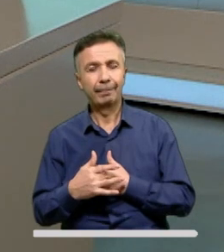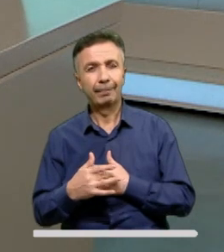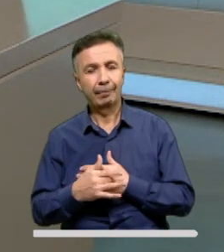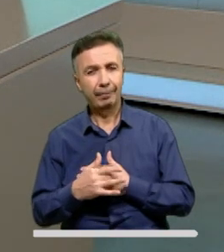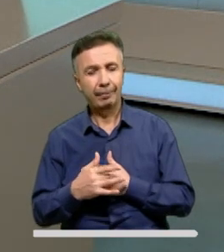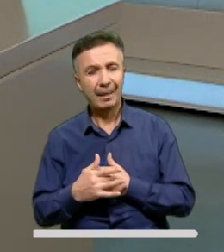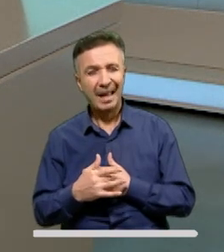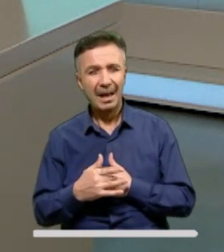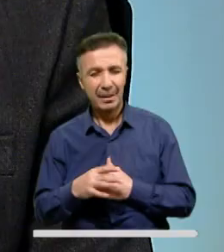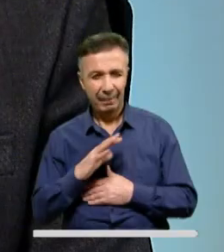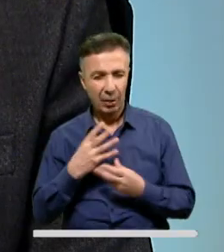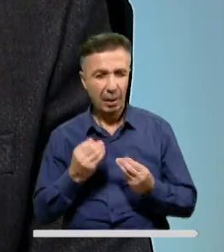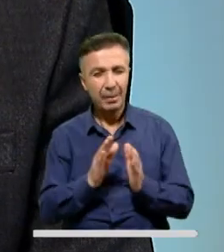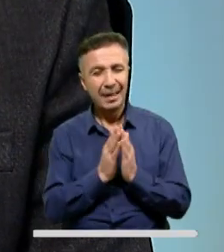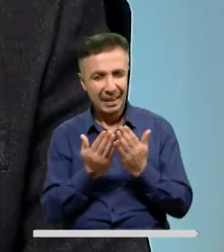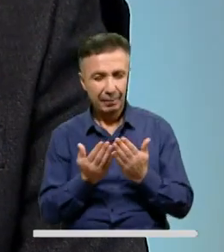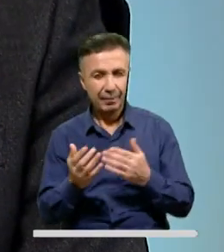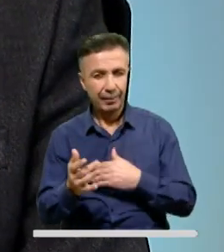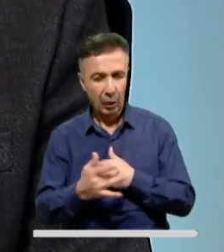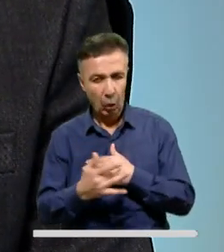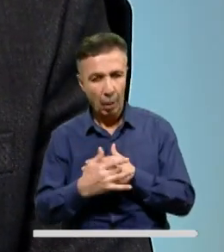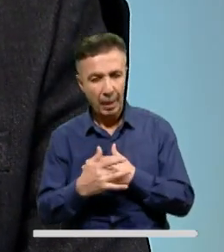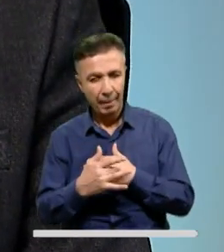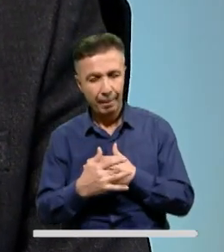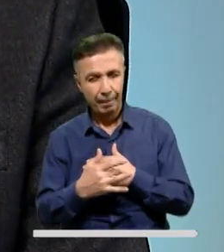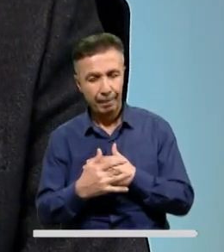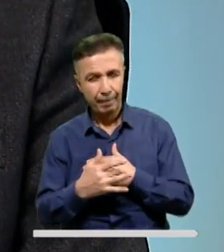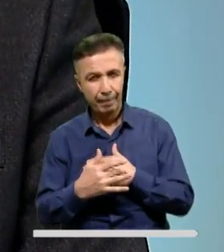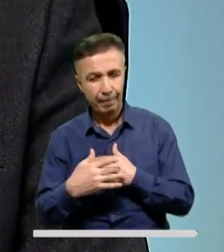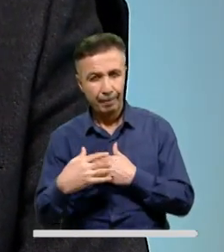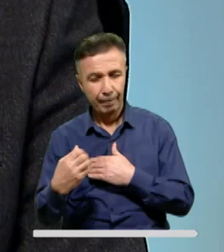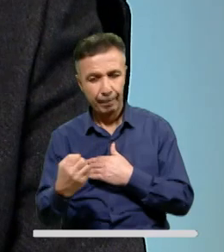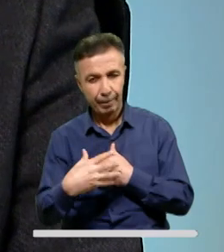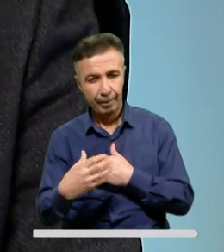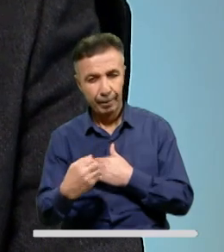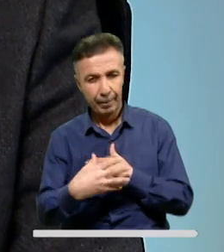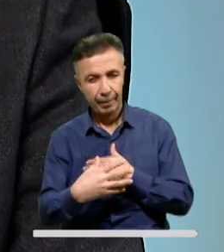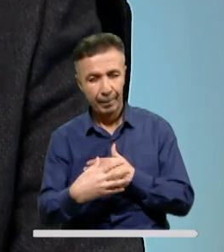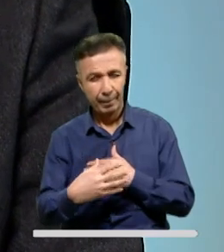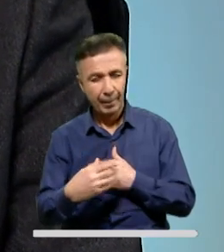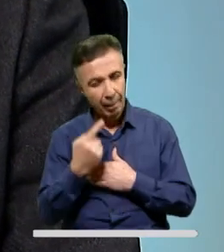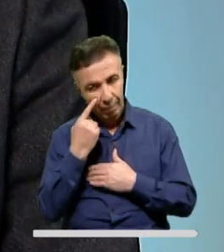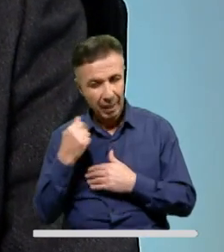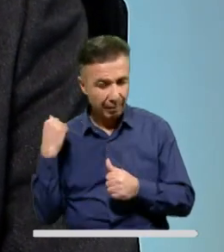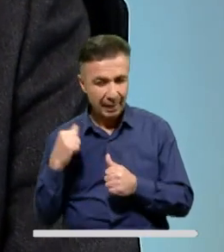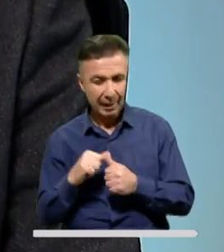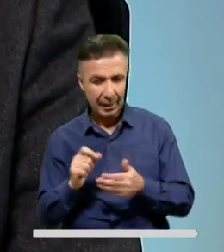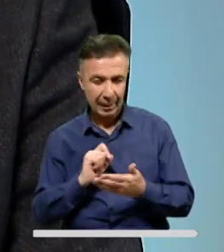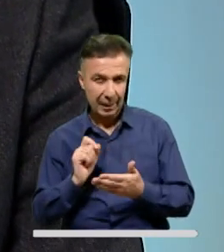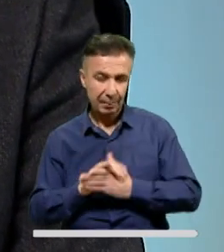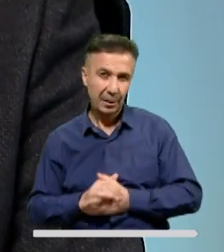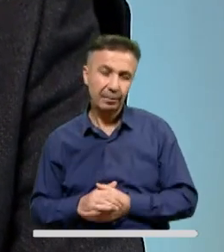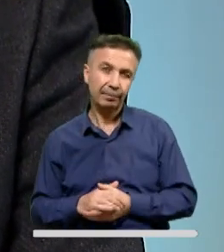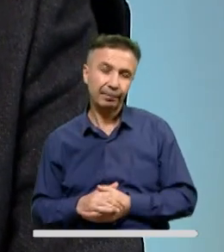Yani elimizde var olan bir kitabı aynen bakıp ikinci defa yazmak demektir. Yani farklı yazmak demek